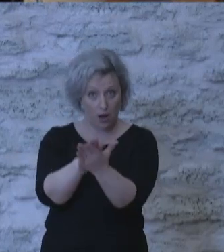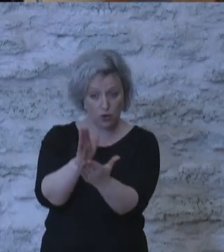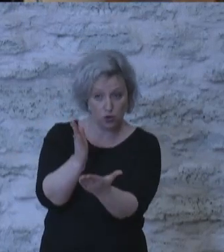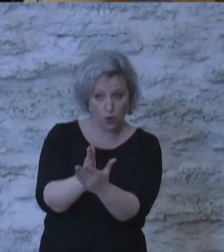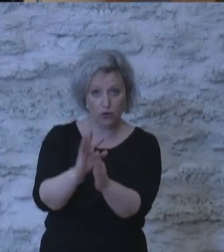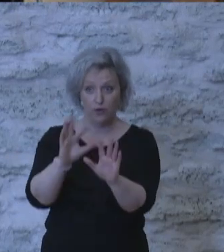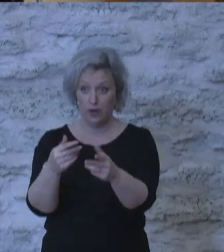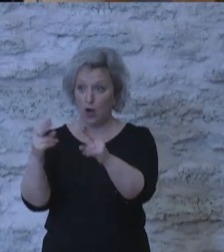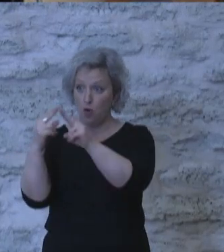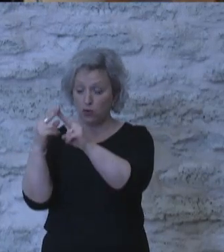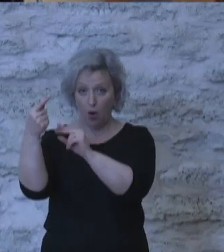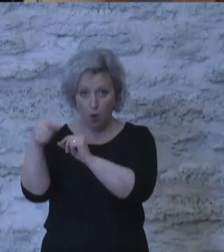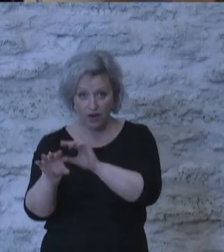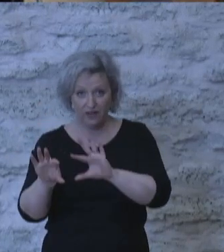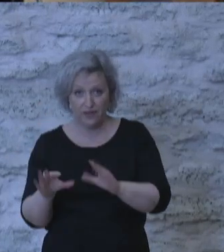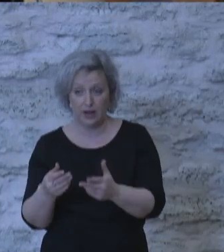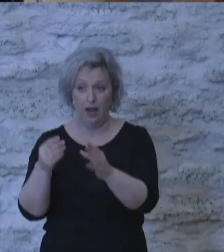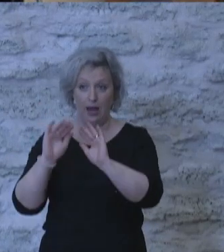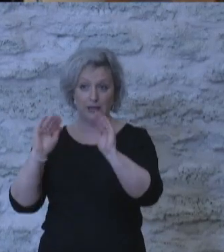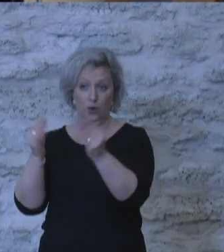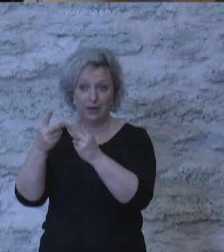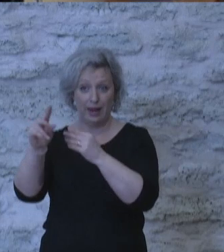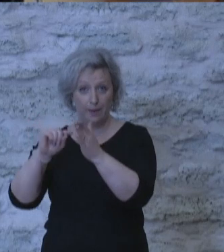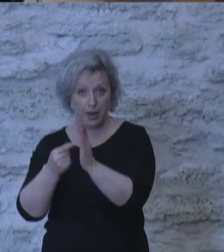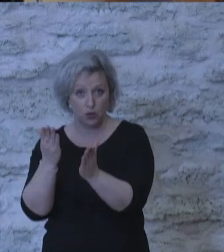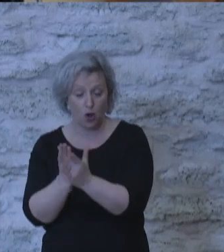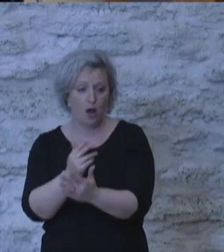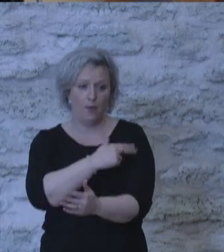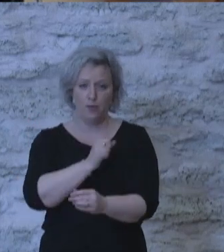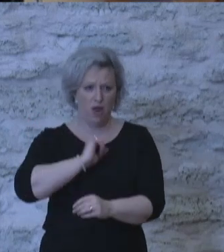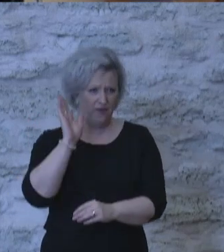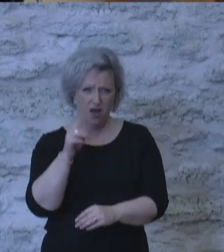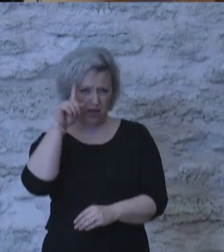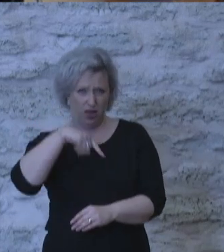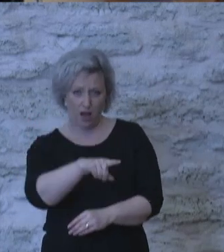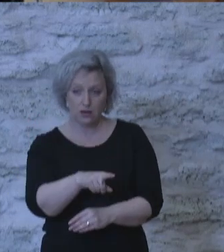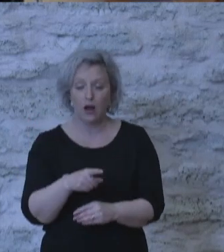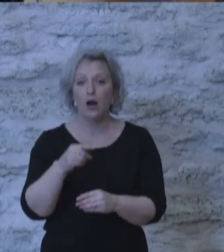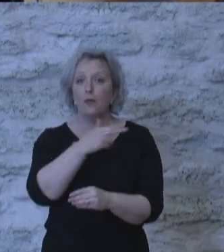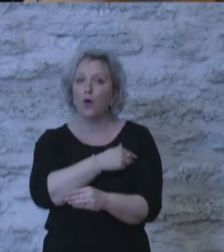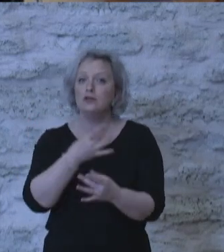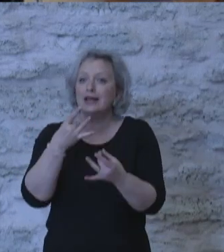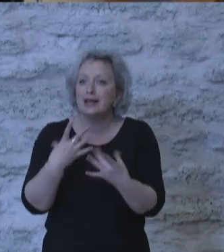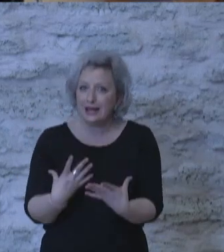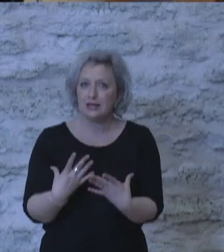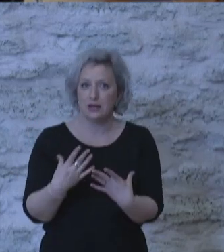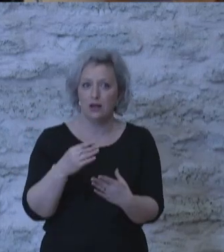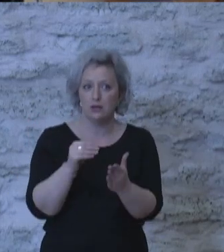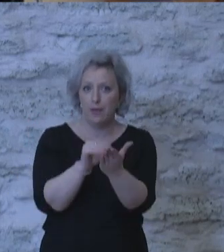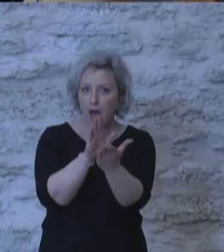isoleeritud mõnel teisel põhjusel. Politsia andme baasi peab lihtsalt minema märge, et ta peab selle inimese isoletsiooni reegleid tagama,